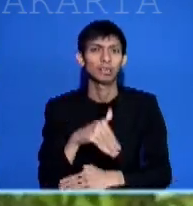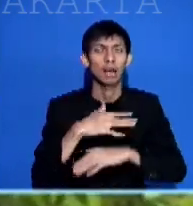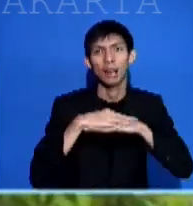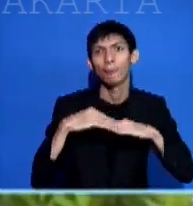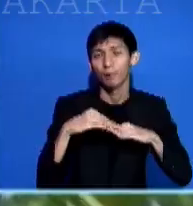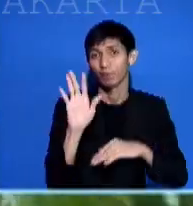asanam